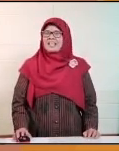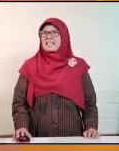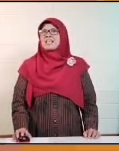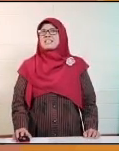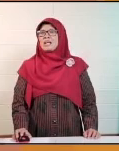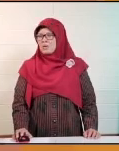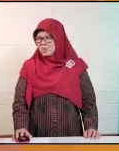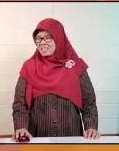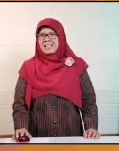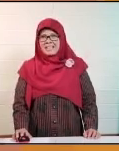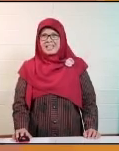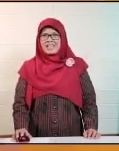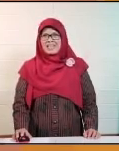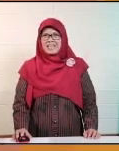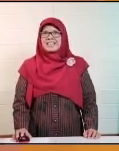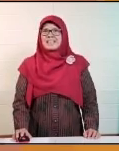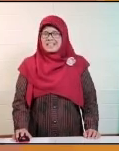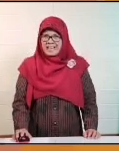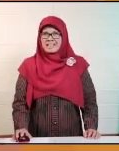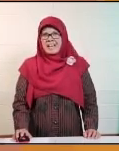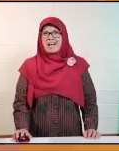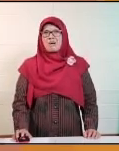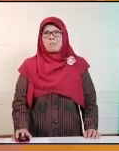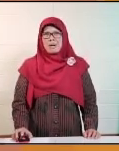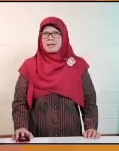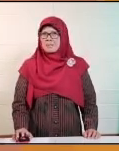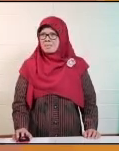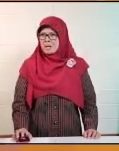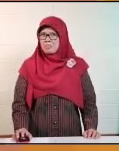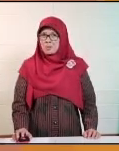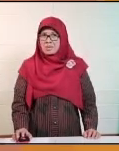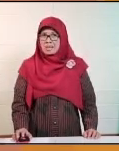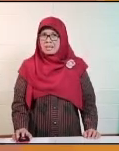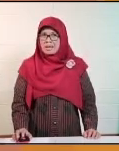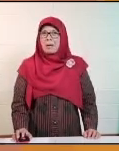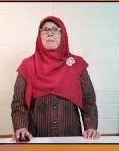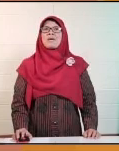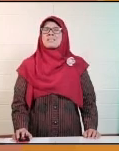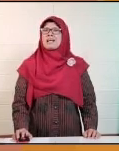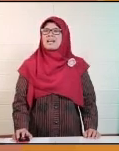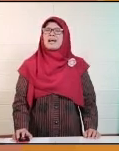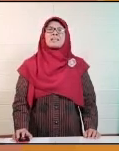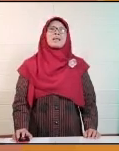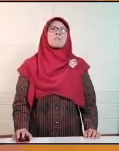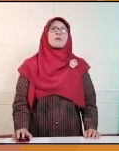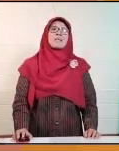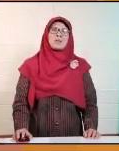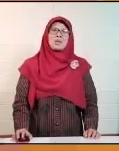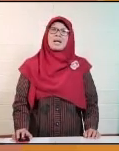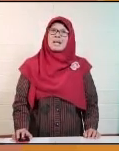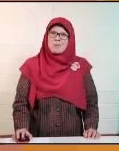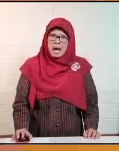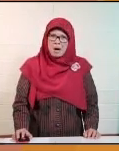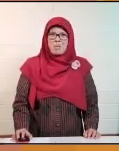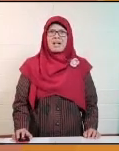dan psikologis ini ternyata pada remaja putri biasanya terbentuk